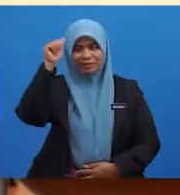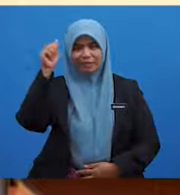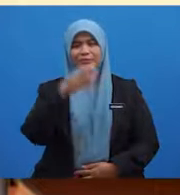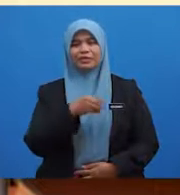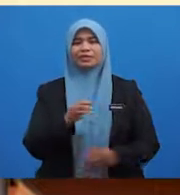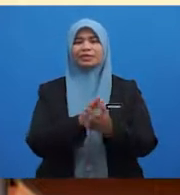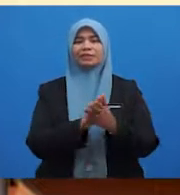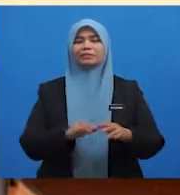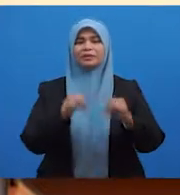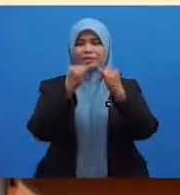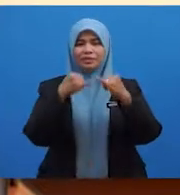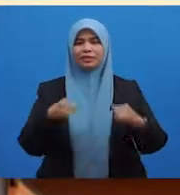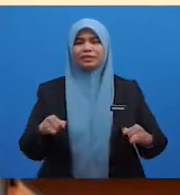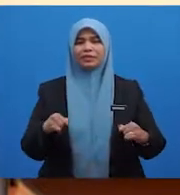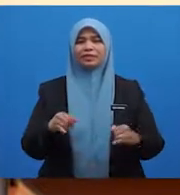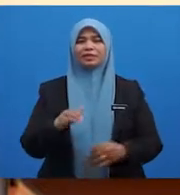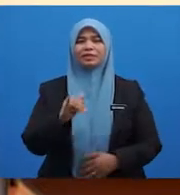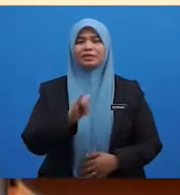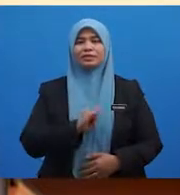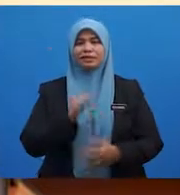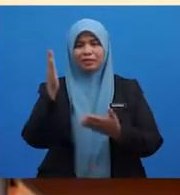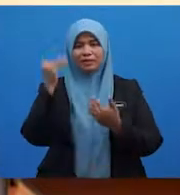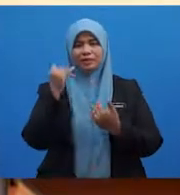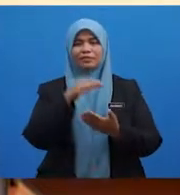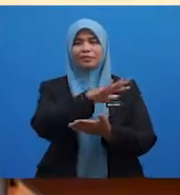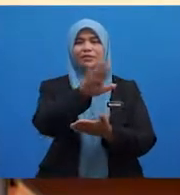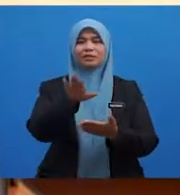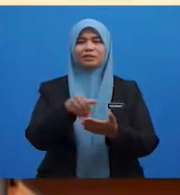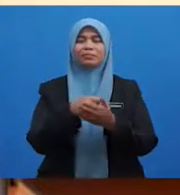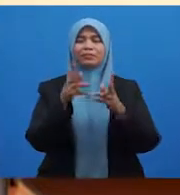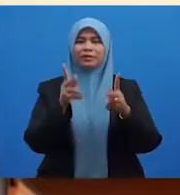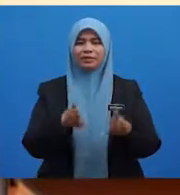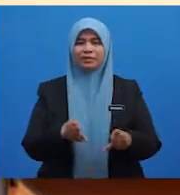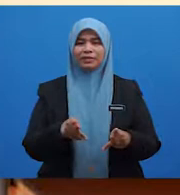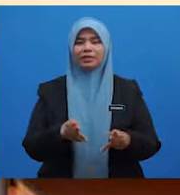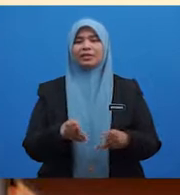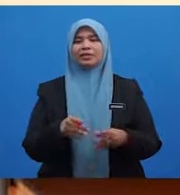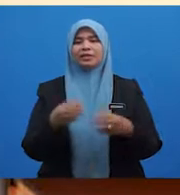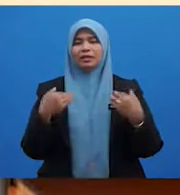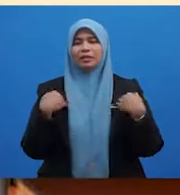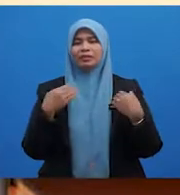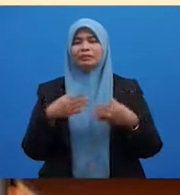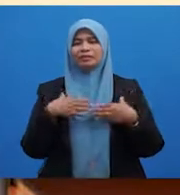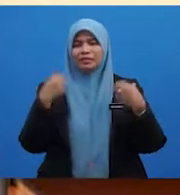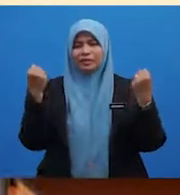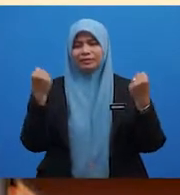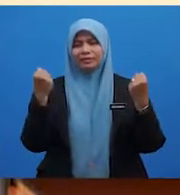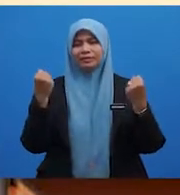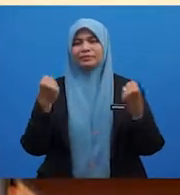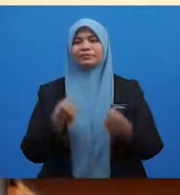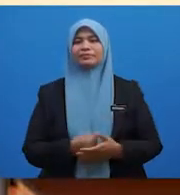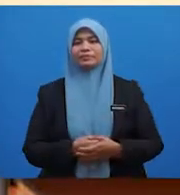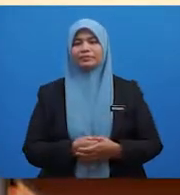Assalamualaikum dan selamat sejahtera. Saya berharap agar semua pelajar berada dalam keadaan